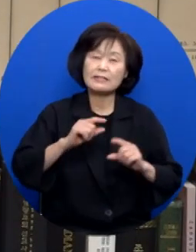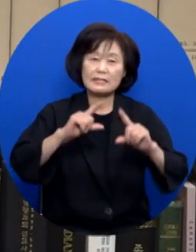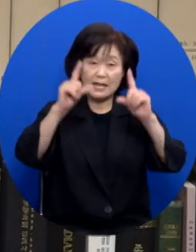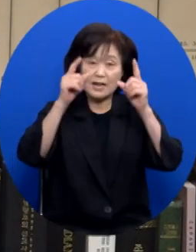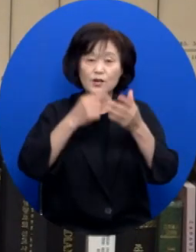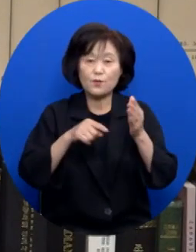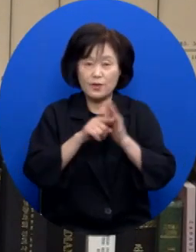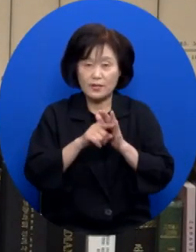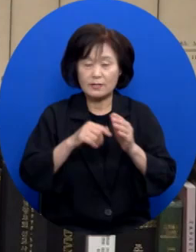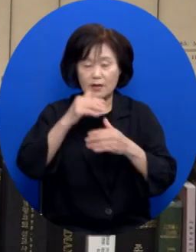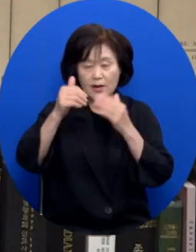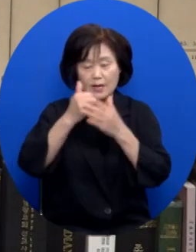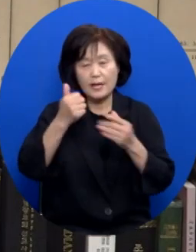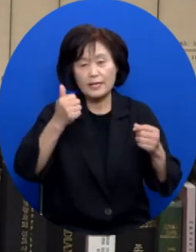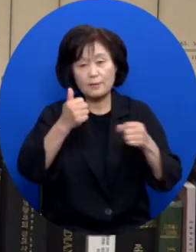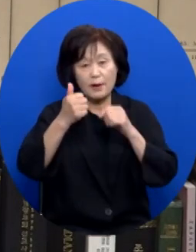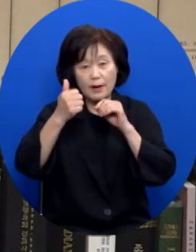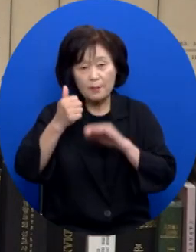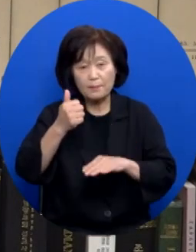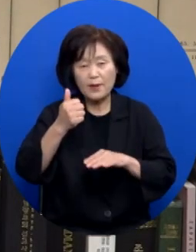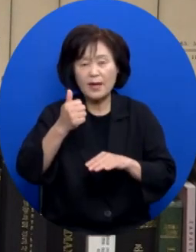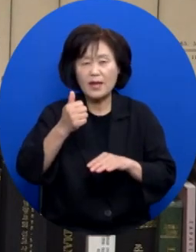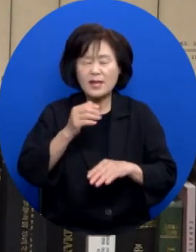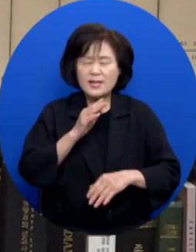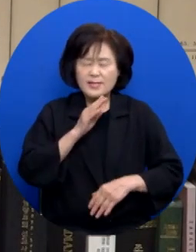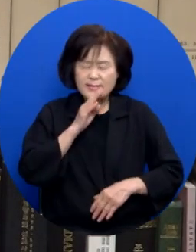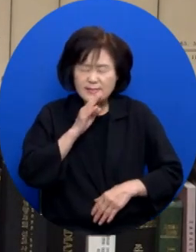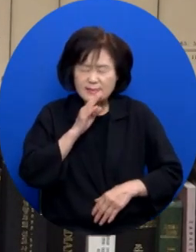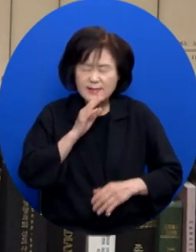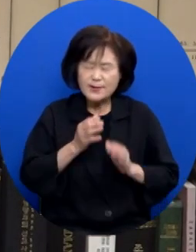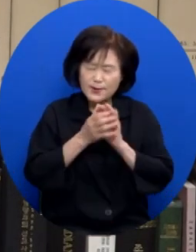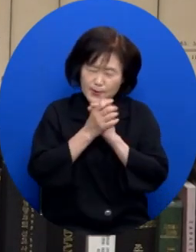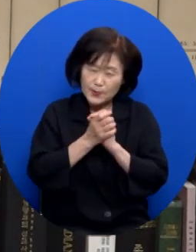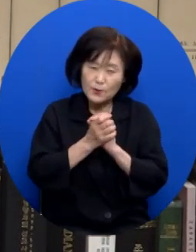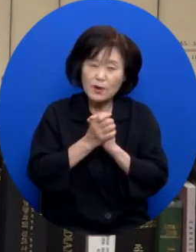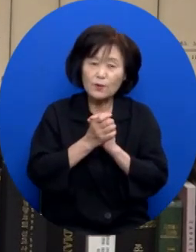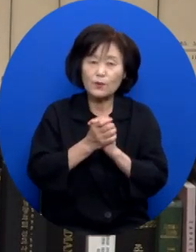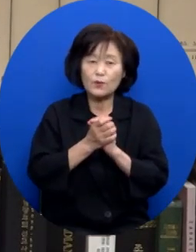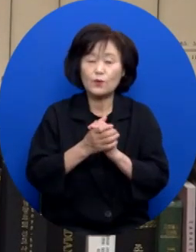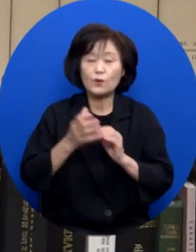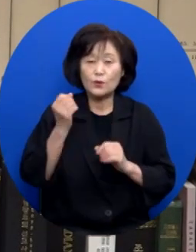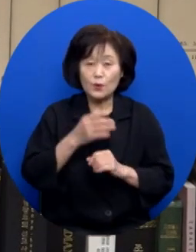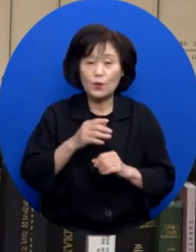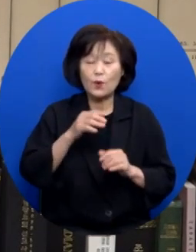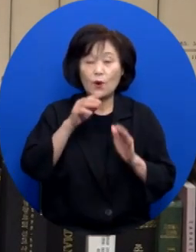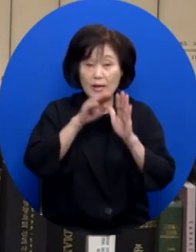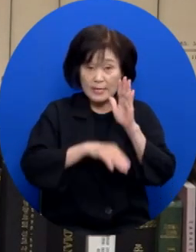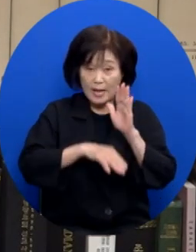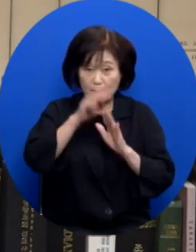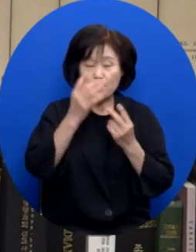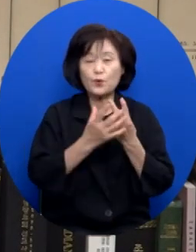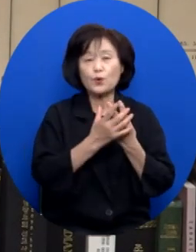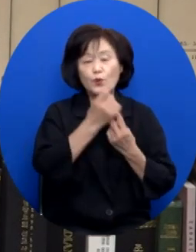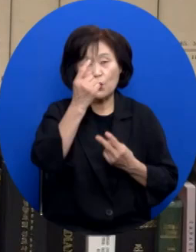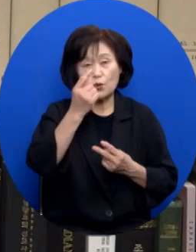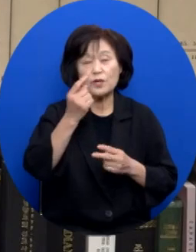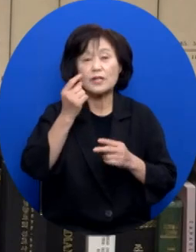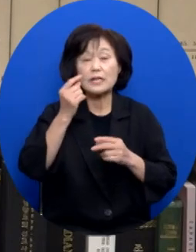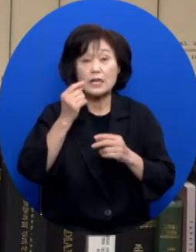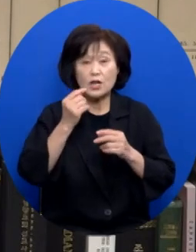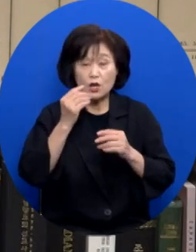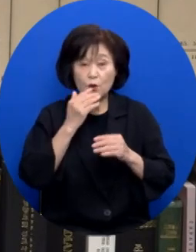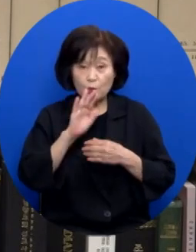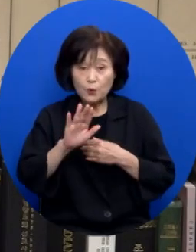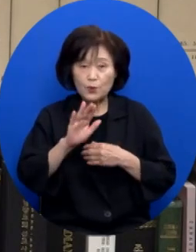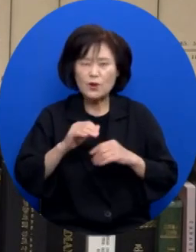우리가 하나님 앞에 정말 위해서 진정으로 기도하고 그래서 남북이 통일된 가운데